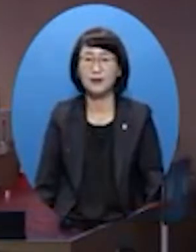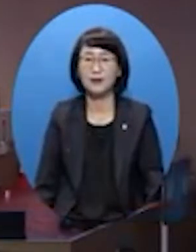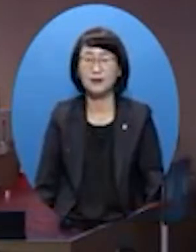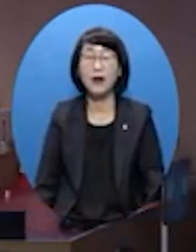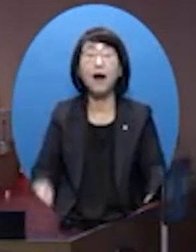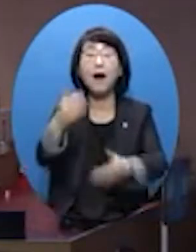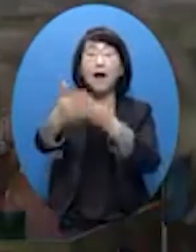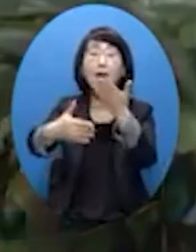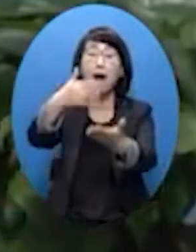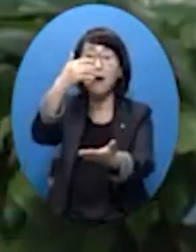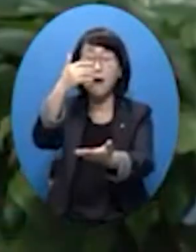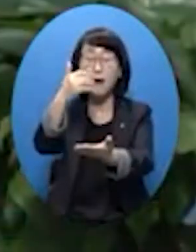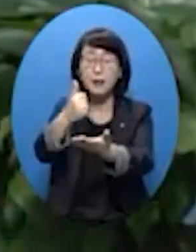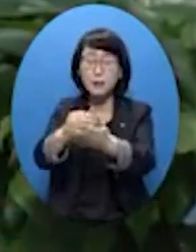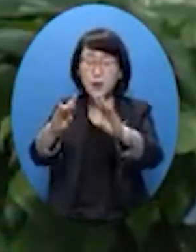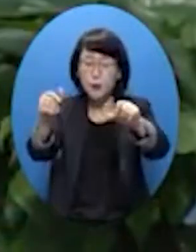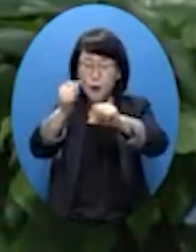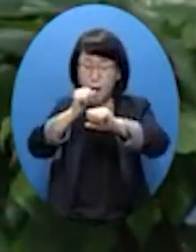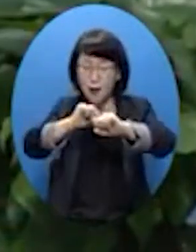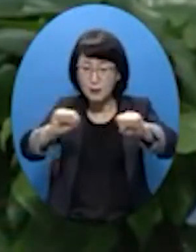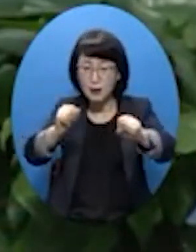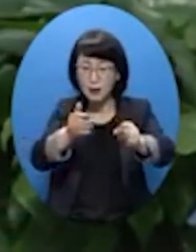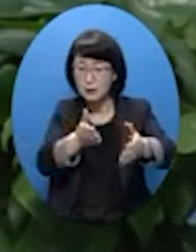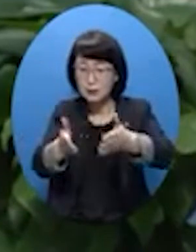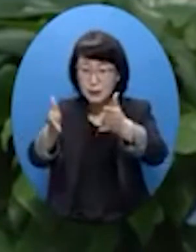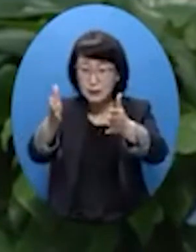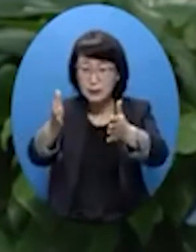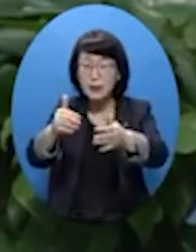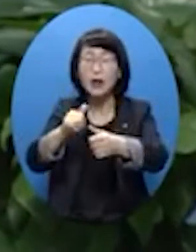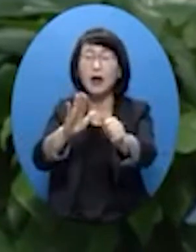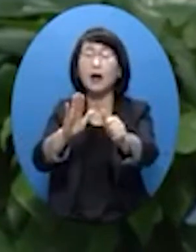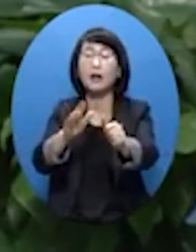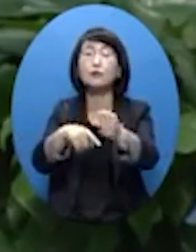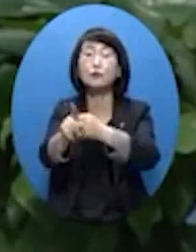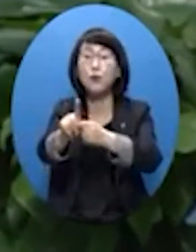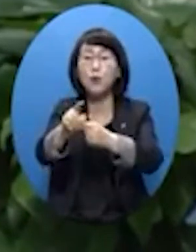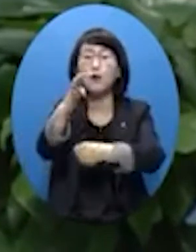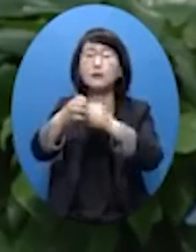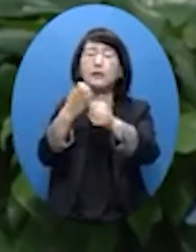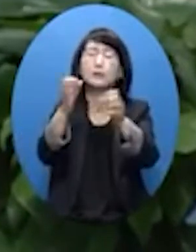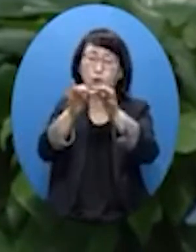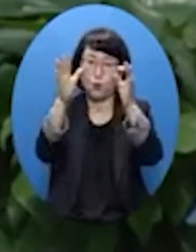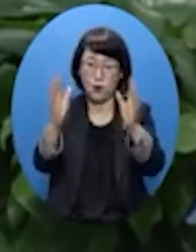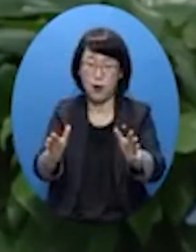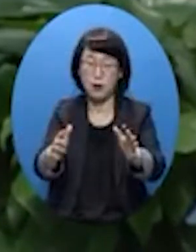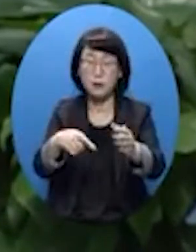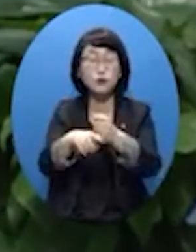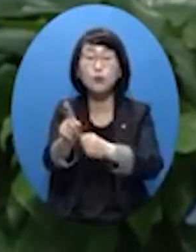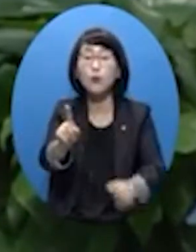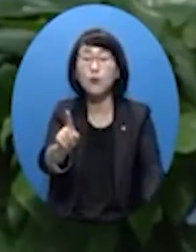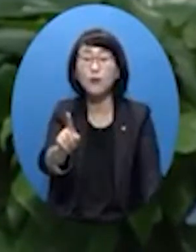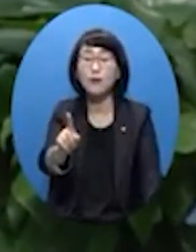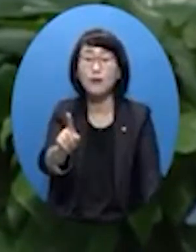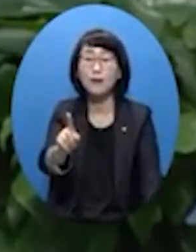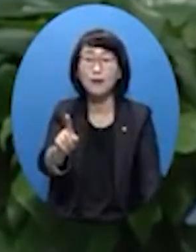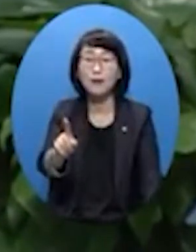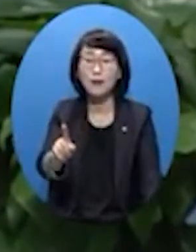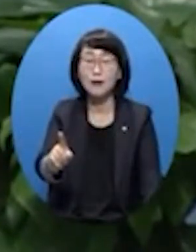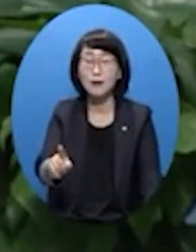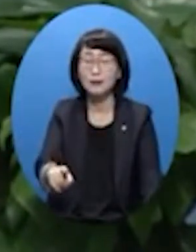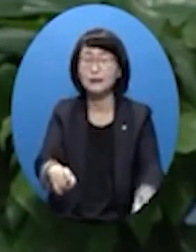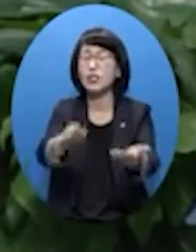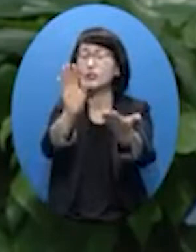하나님께서 광야 끼를 허락하셨다 고 말씀합니다 40년 동안 광역기 를 가게 하신 것은 그들을